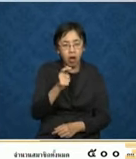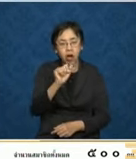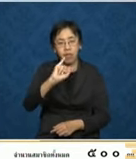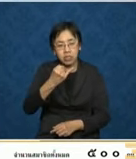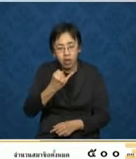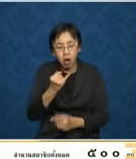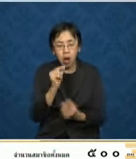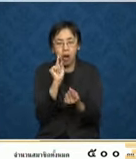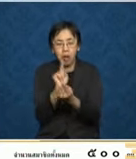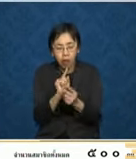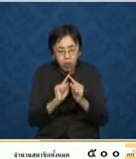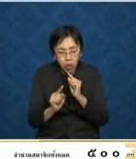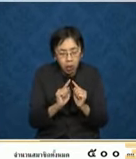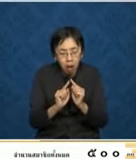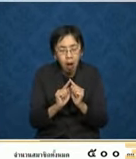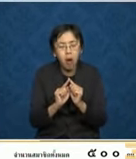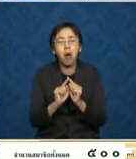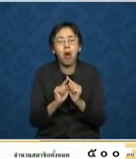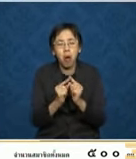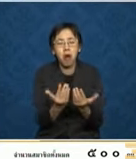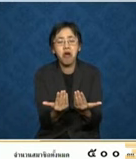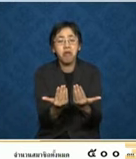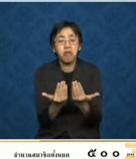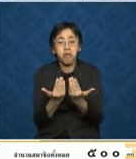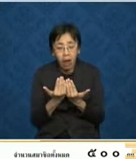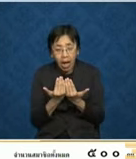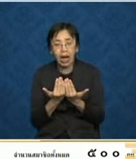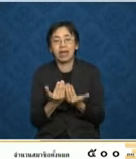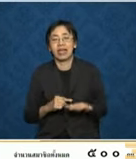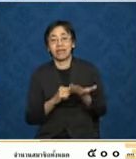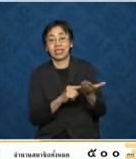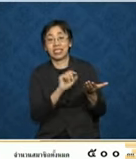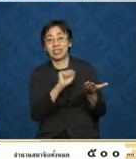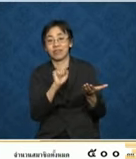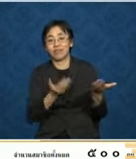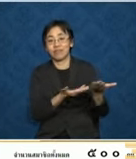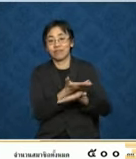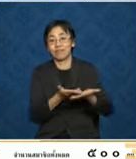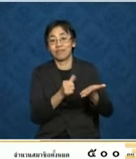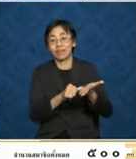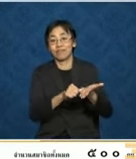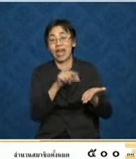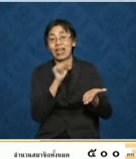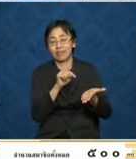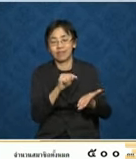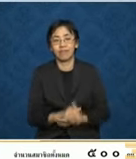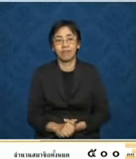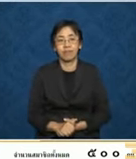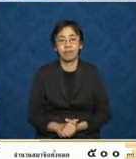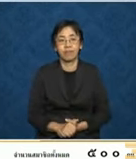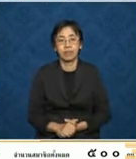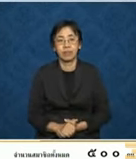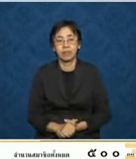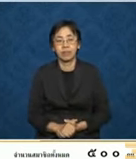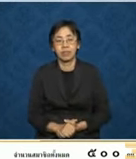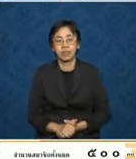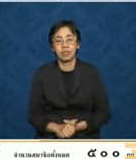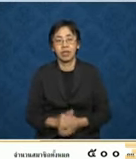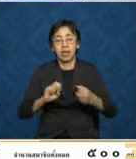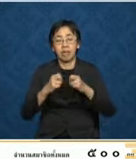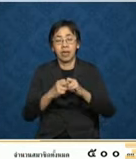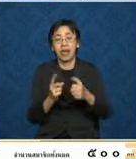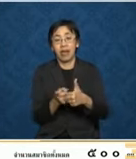ที่ทางอบต.ได้ฝากดิฉันมาหารือแก้ไขในปัญหาในสภาด้วยค่ะท่านประธานปัญหา